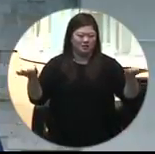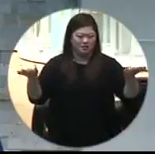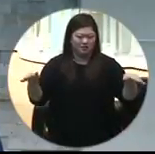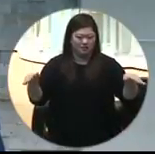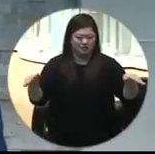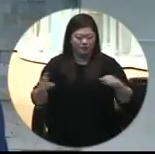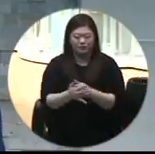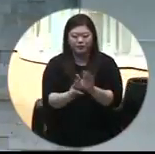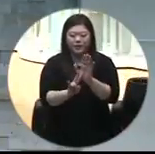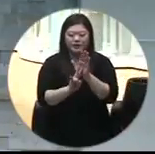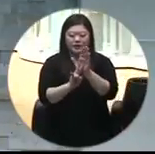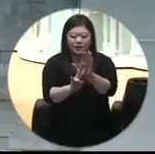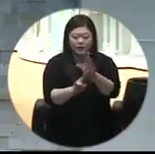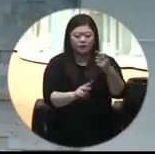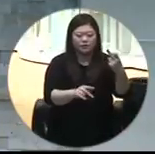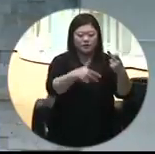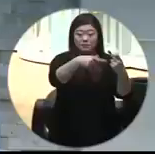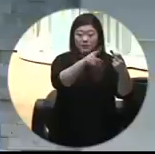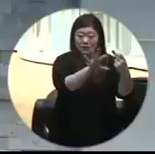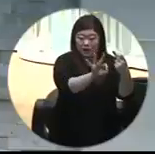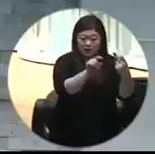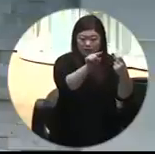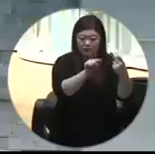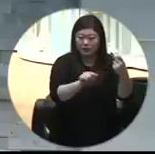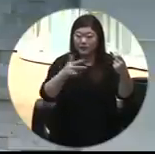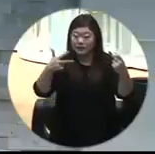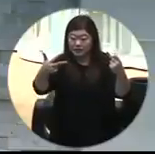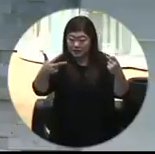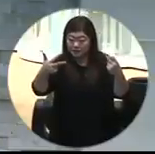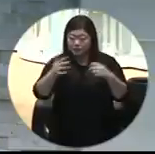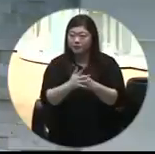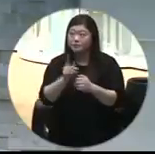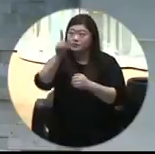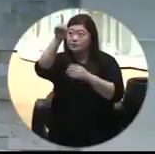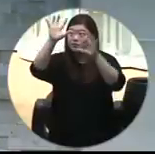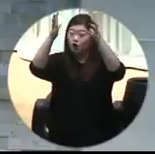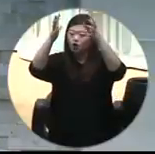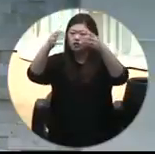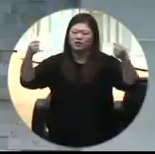계시록 12장 7절로 12절에 보면 하늘에서 큰 진쟁이 났는데